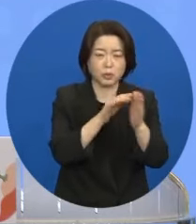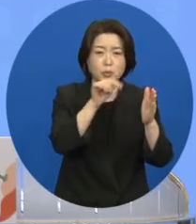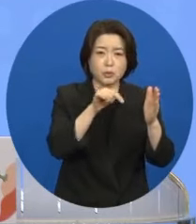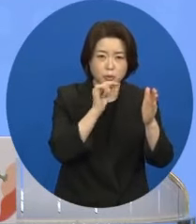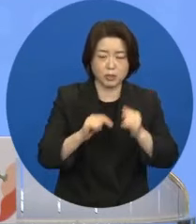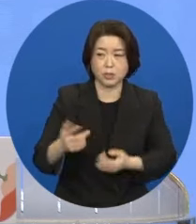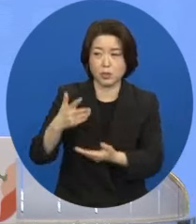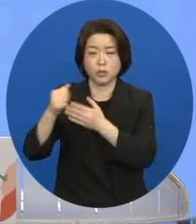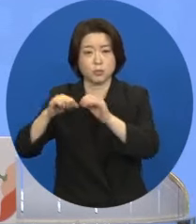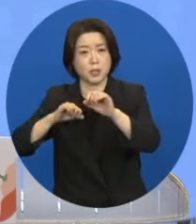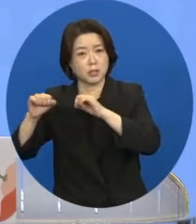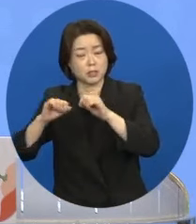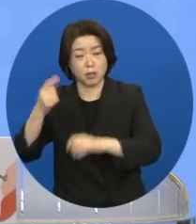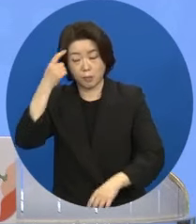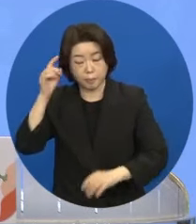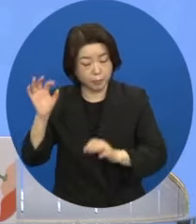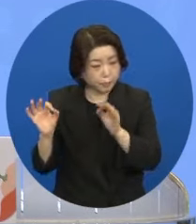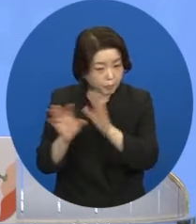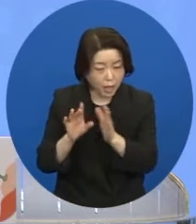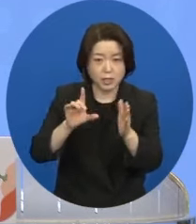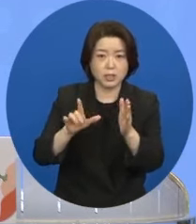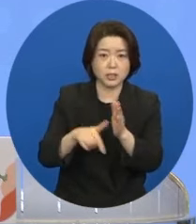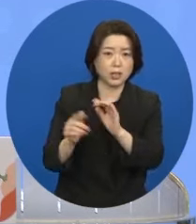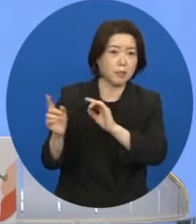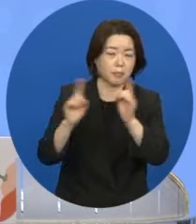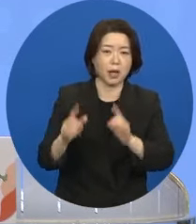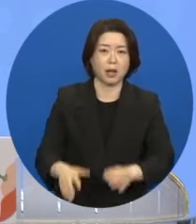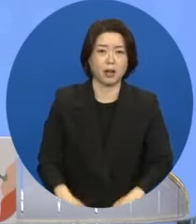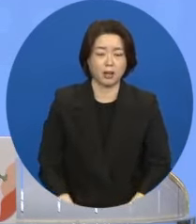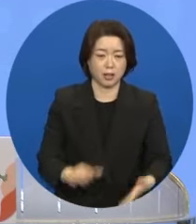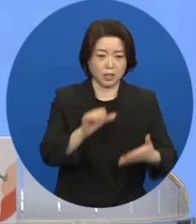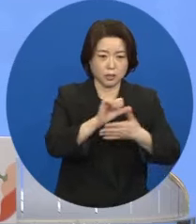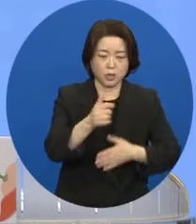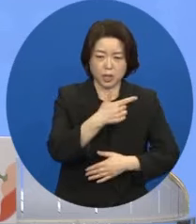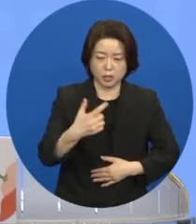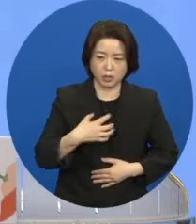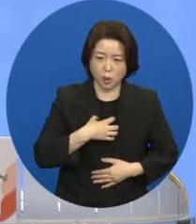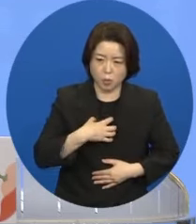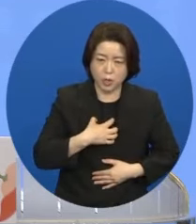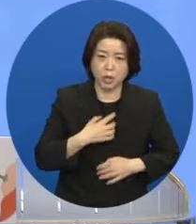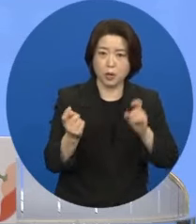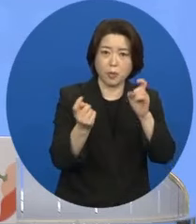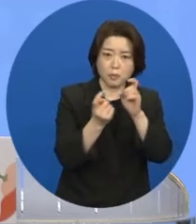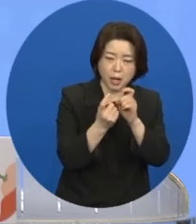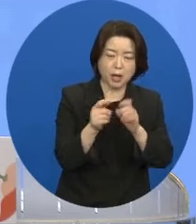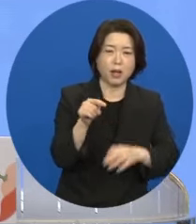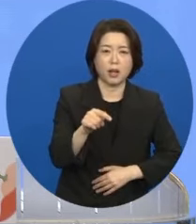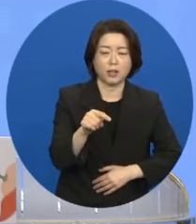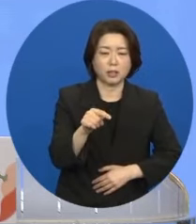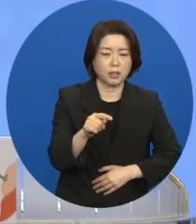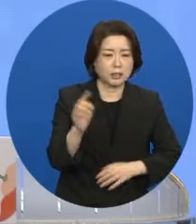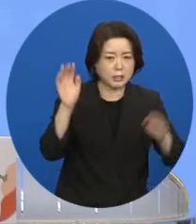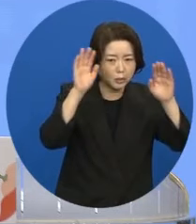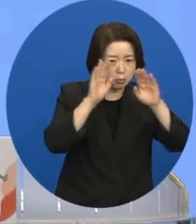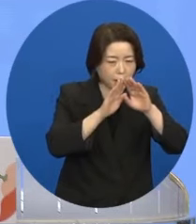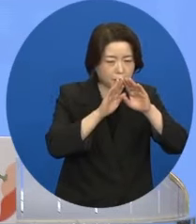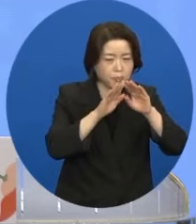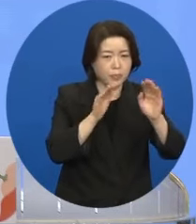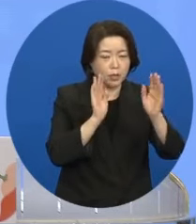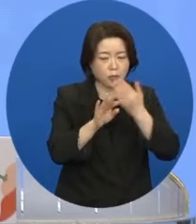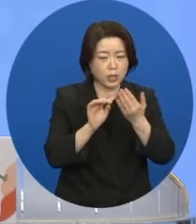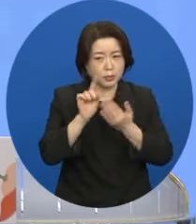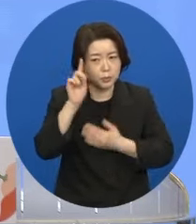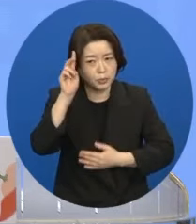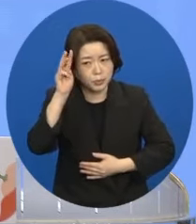타이밍에 갑자기 이루어졌습니다 선녀의 생명에 큰 위기가 찾아왔던 밤으로부터 4일차가 되던 9월 30일